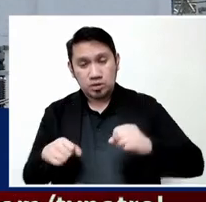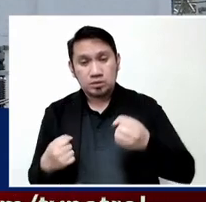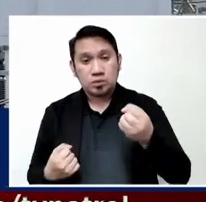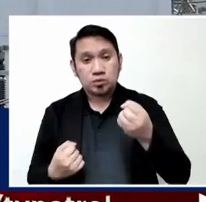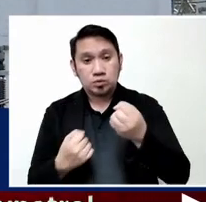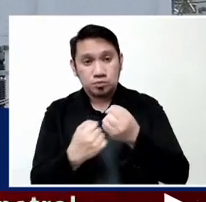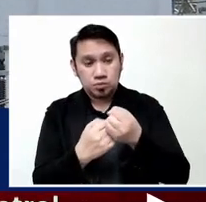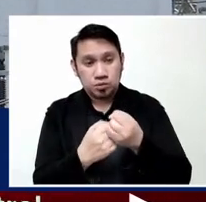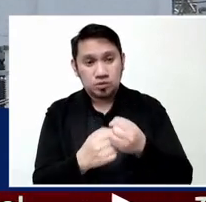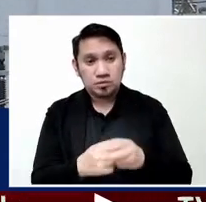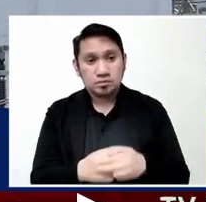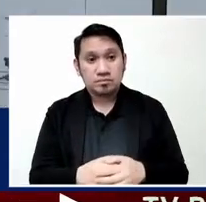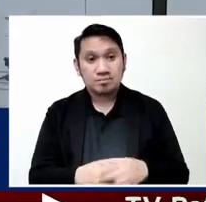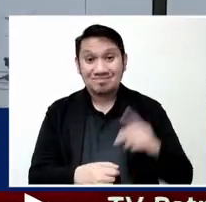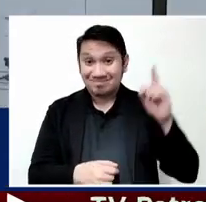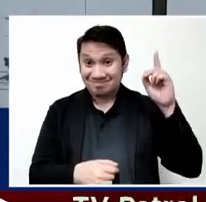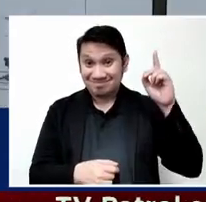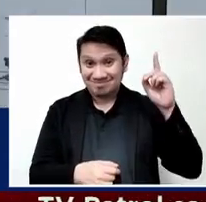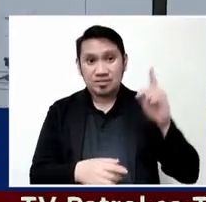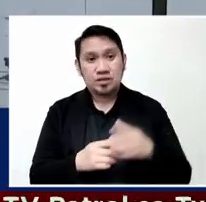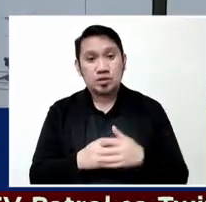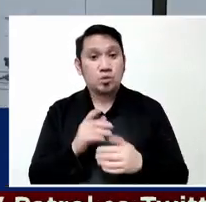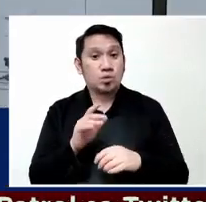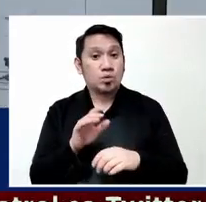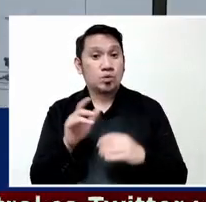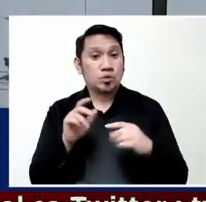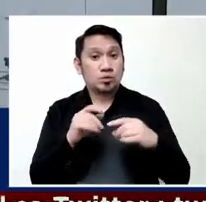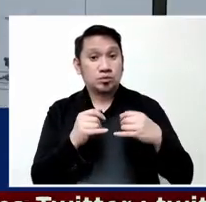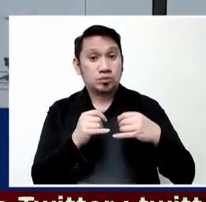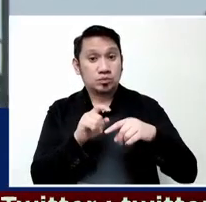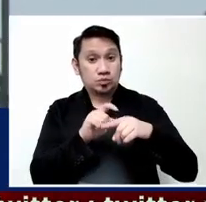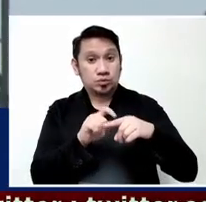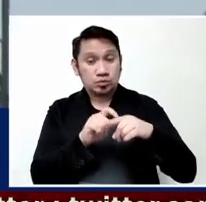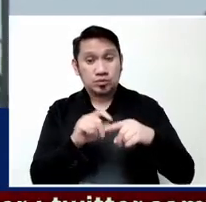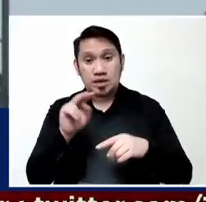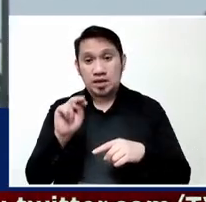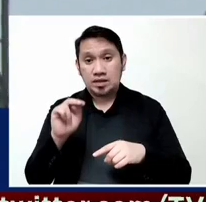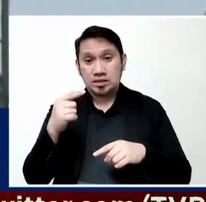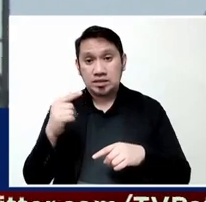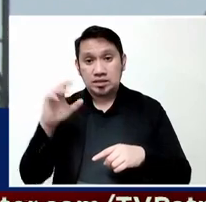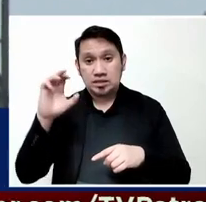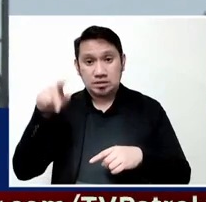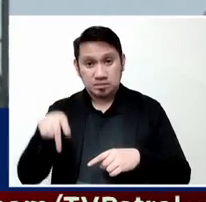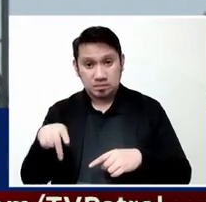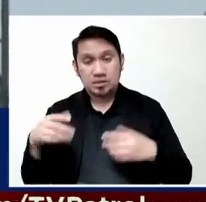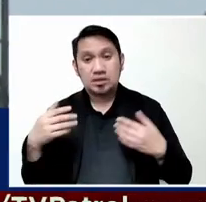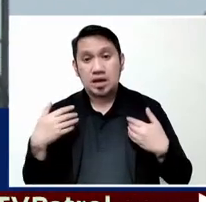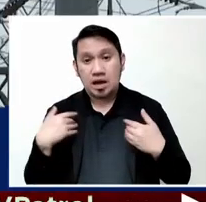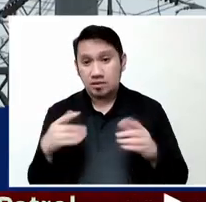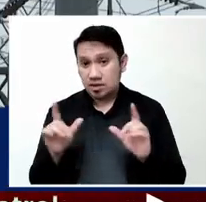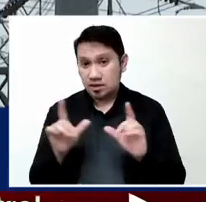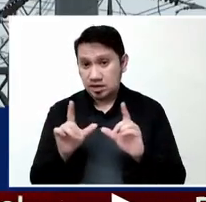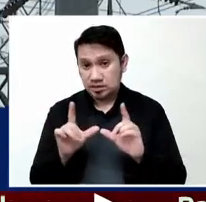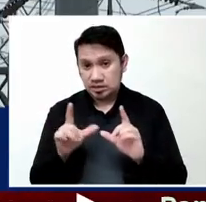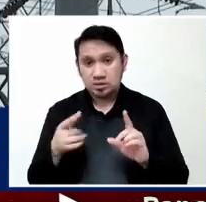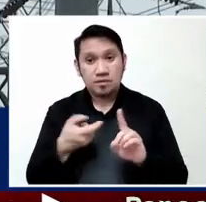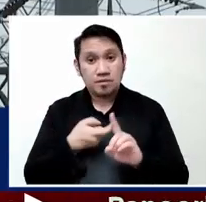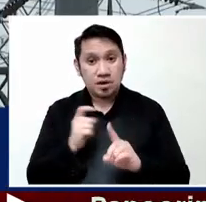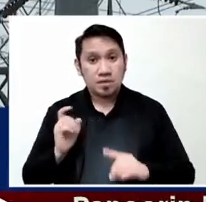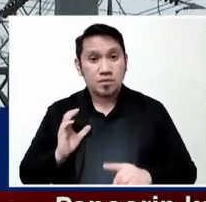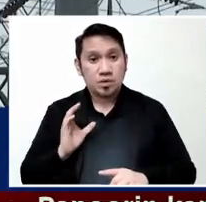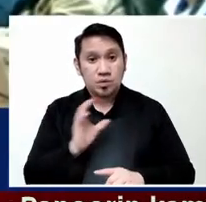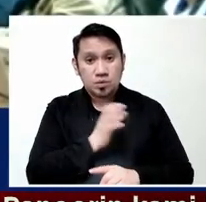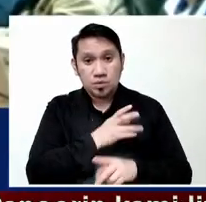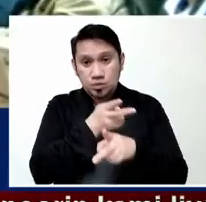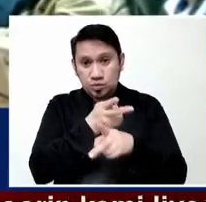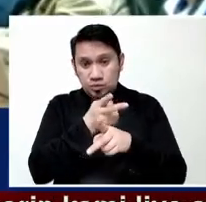Sa setup ng kuryente sa Pilipinas, ang pribadong NGCP na may prangkisa sa Kongreso ang namamahala sa